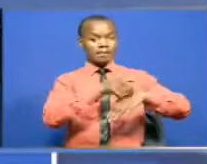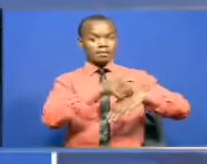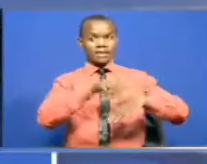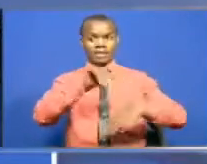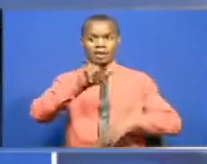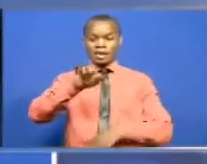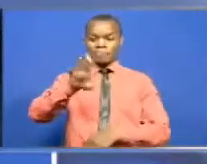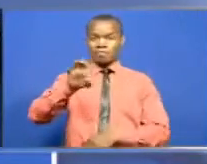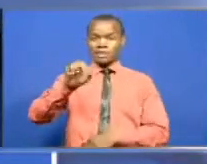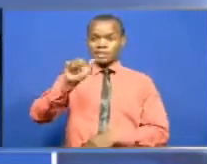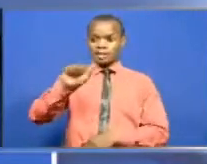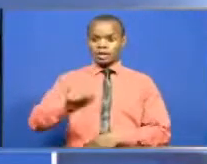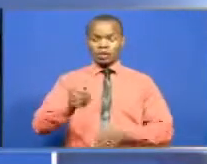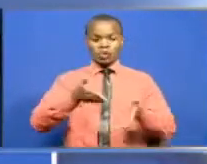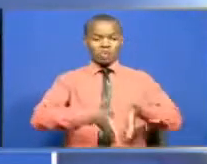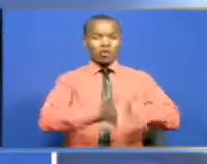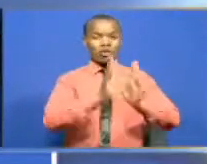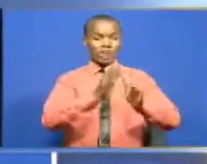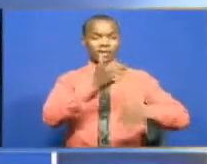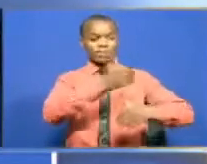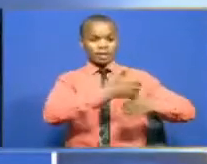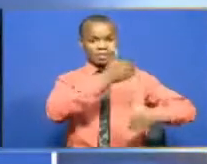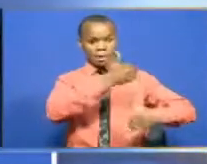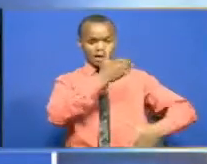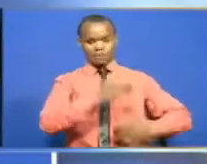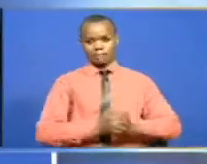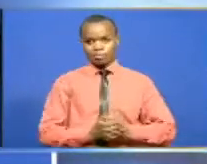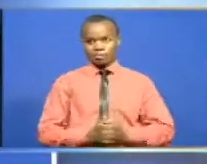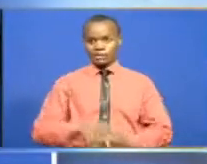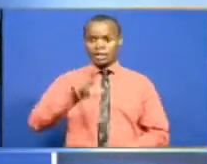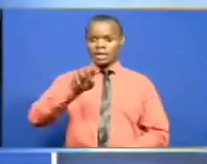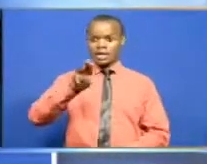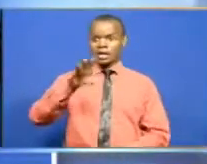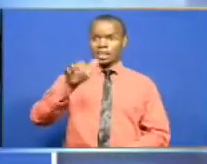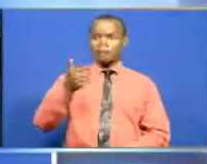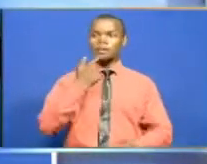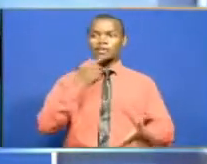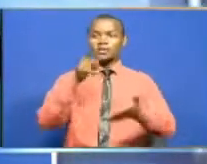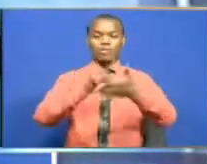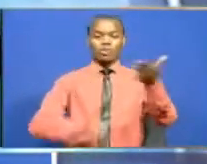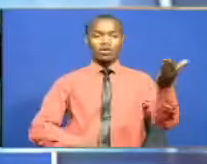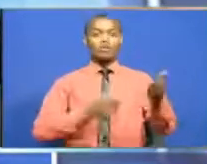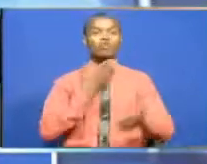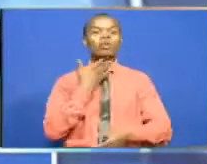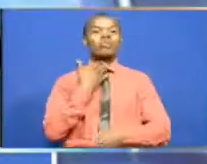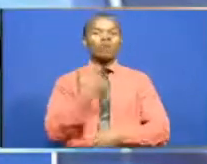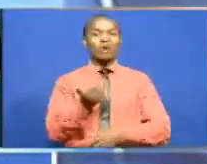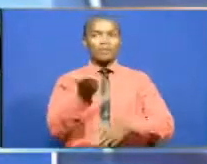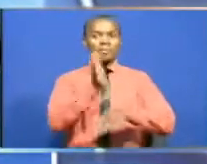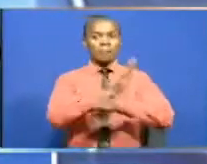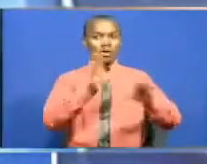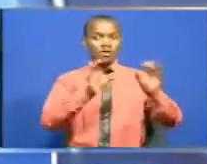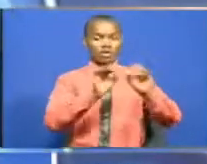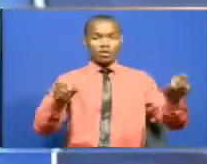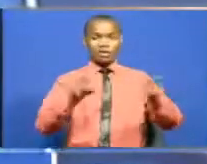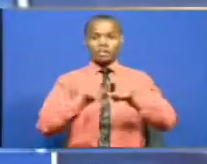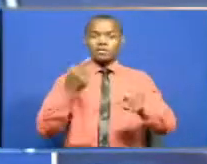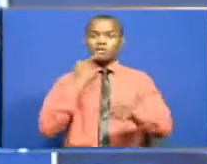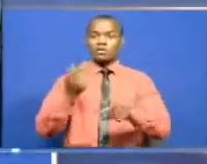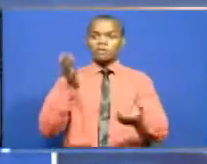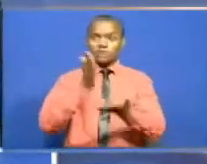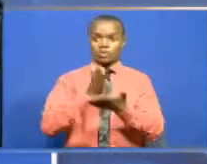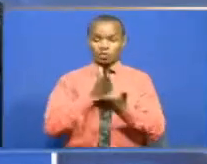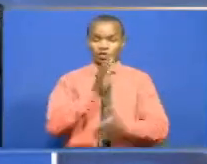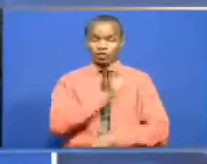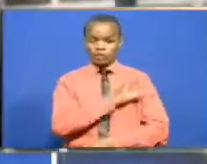kwenye barabara ya Namanga. Inasemekana Lema amesema hataki kurejeshwa nchini Tanzania, akisema anahofia